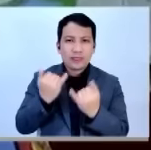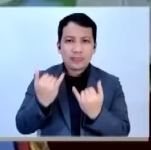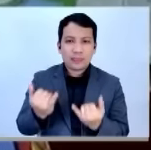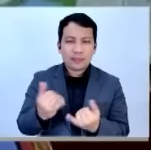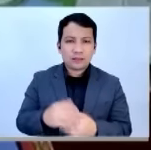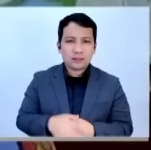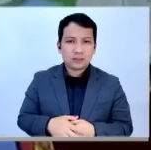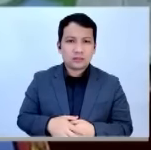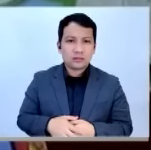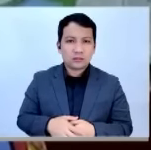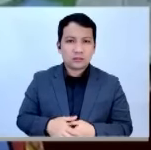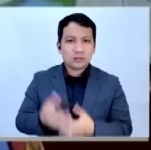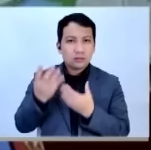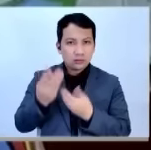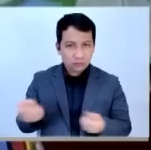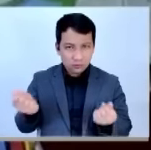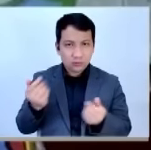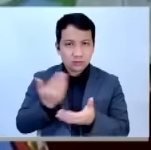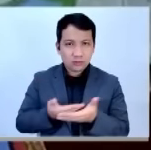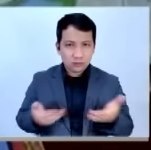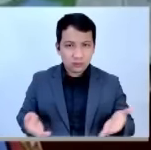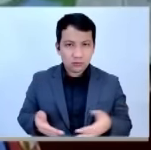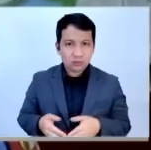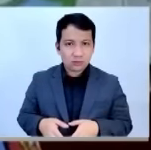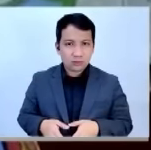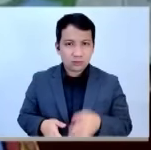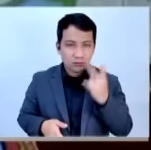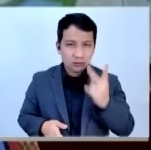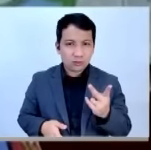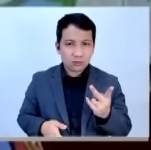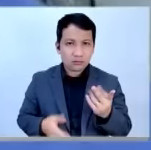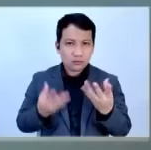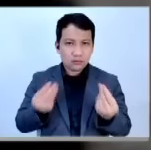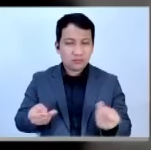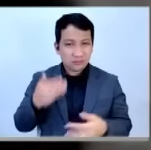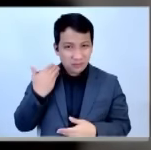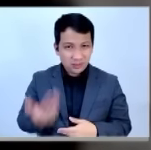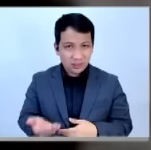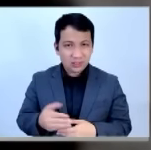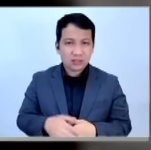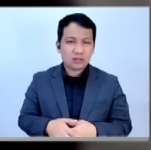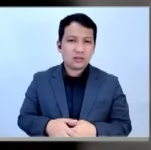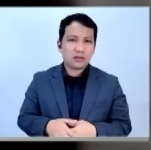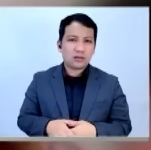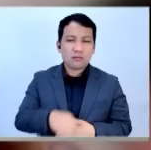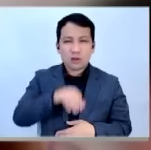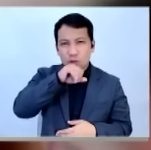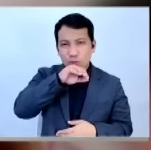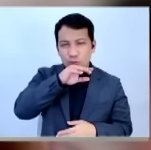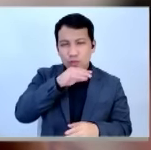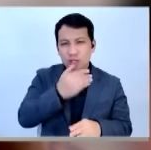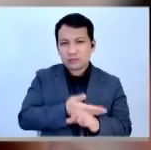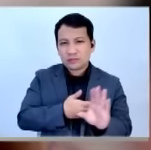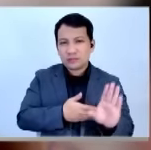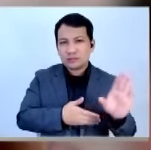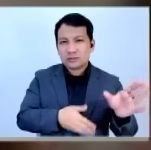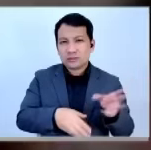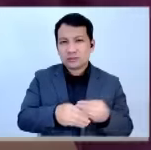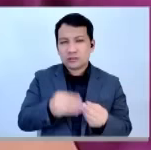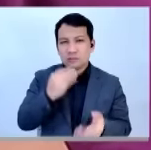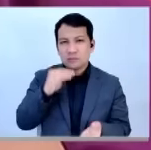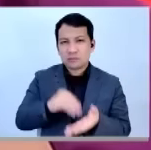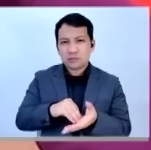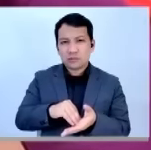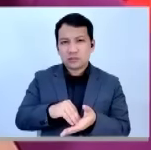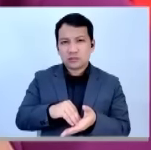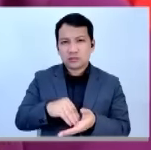nawala yung gamit mo, pero may nawalang buhay ang nawala. Ang lola naman ng namatay na magpinsan, may mensahe sa mga pumupuna sa